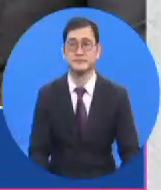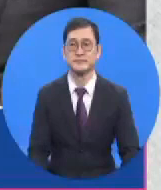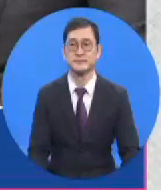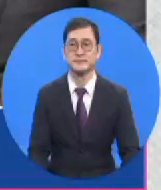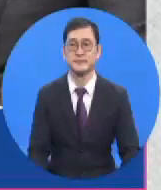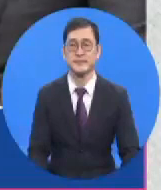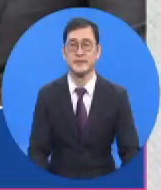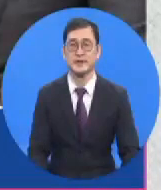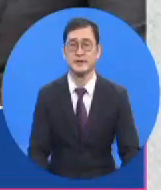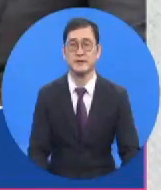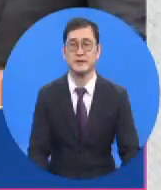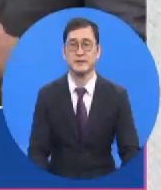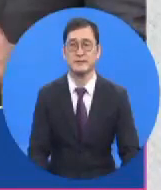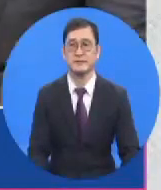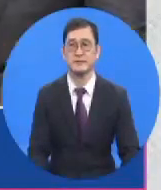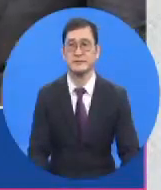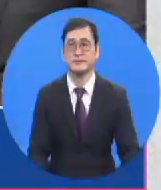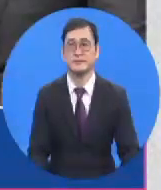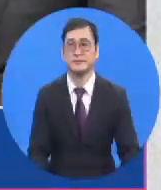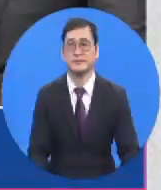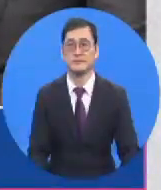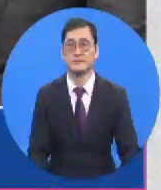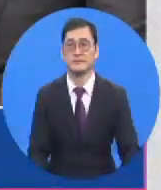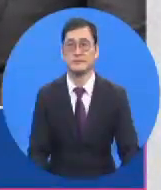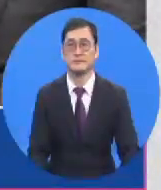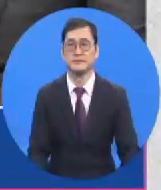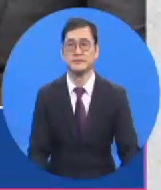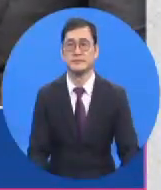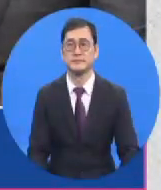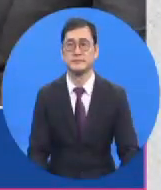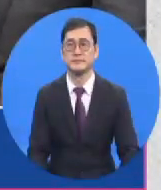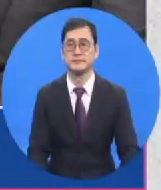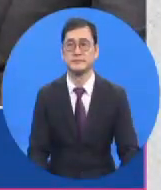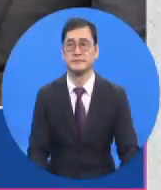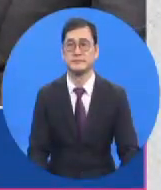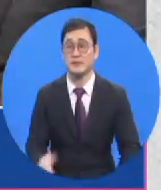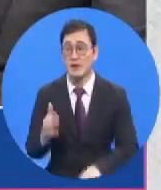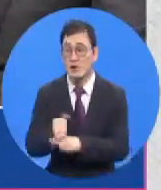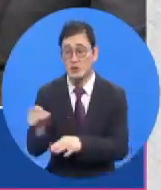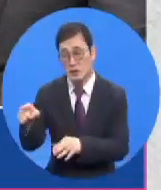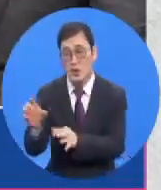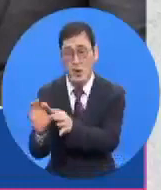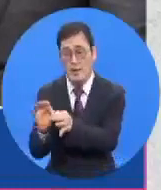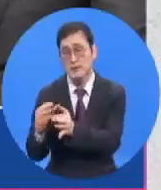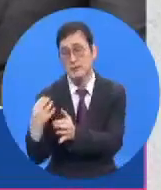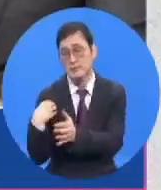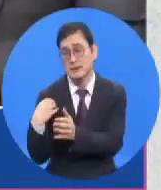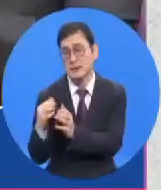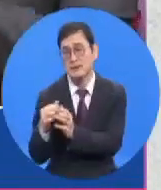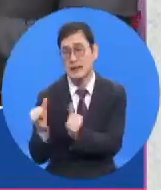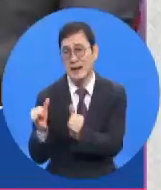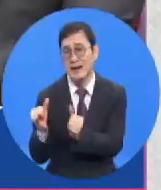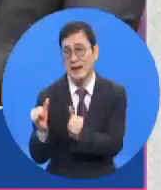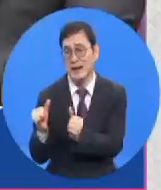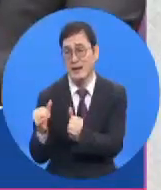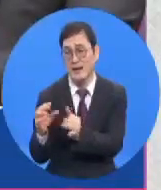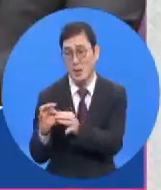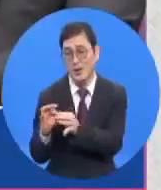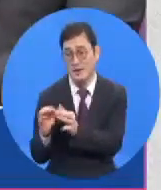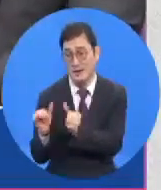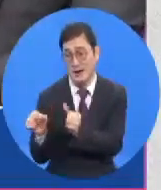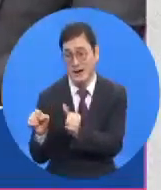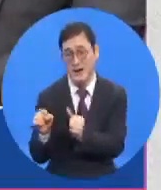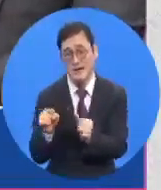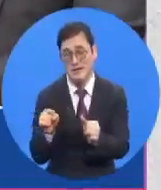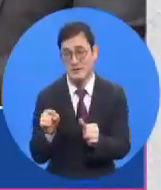갔습니다. 국외 연수 가가지고 지금 기자들 전화도 안 받고 있어요. 이게 그 비판에 맞지 않았던 검찰의 모습이 여기서 드러난다는 거예요.